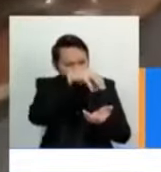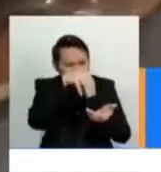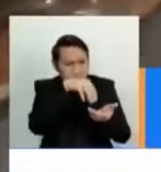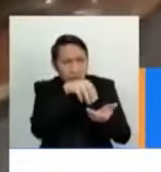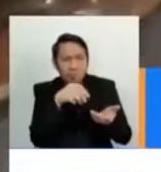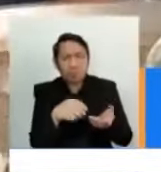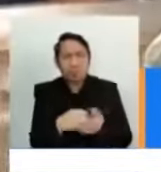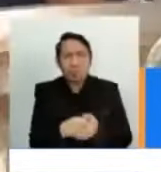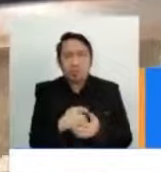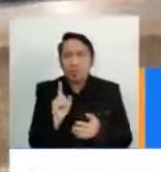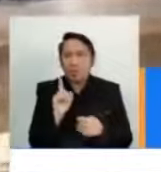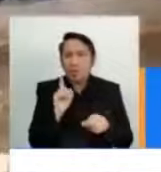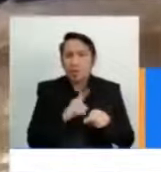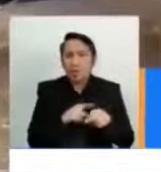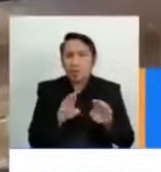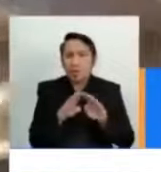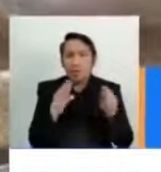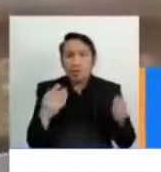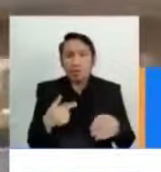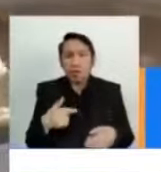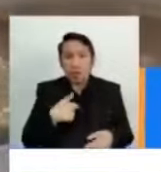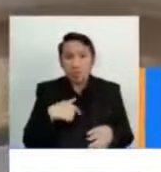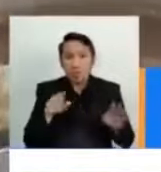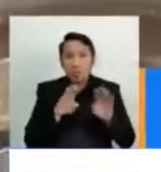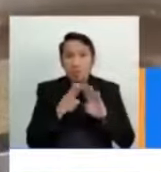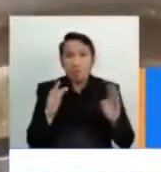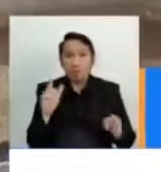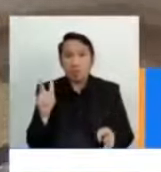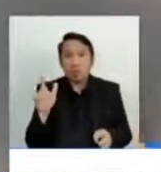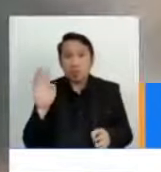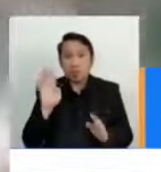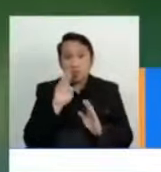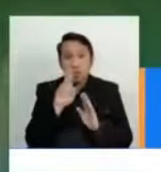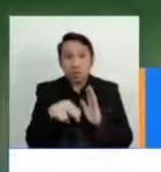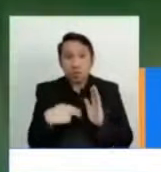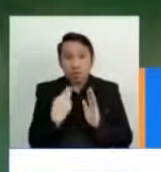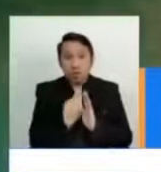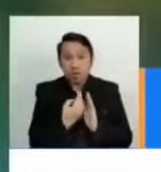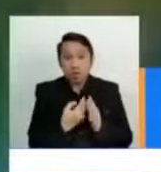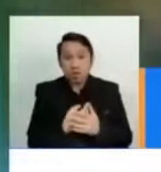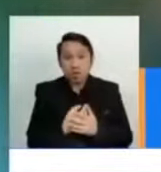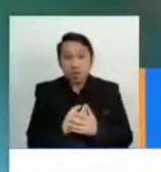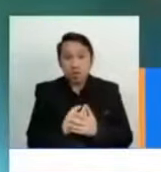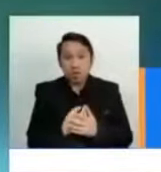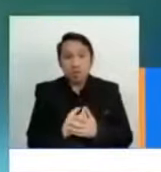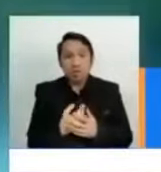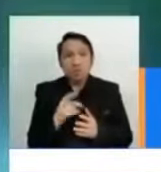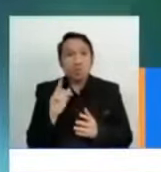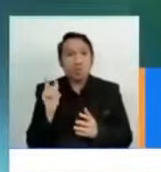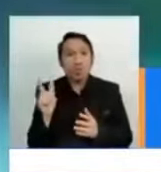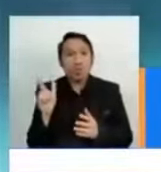nagbubukas? Open po ako 24 hours. Dandaan lang, baka makapasa yung kamay. Kaya. 24/7. So sa lahat